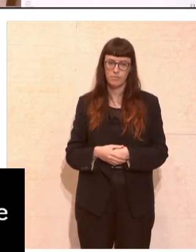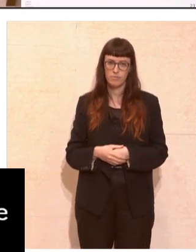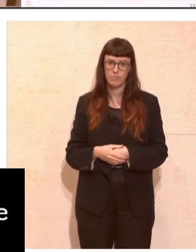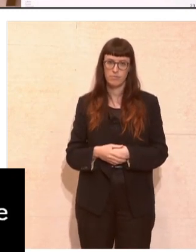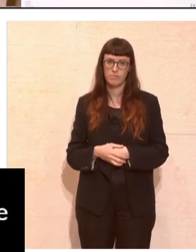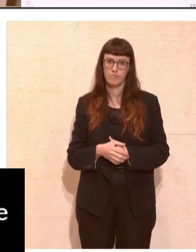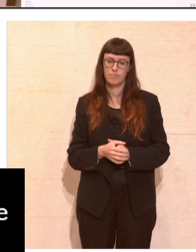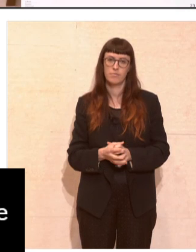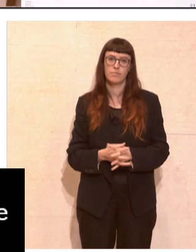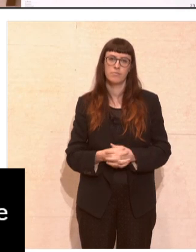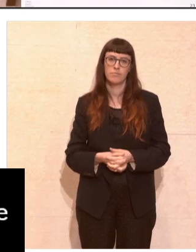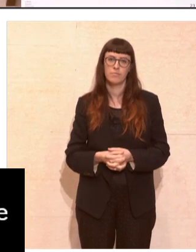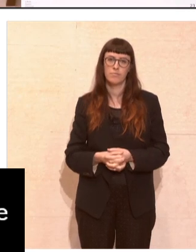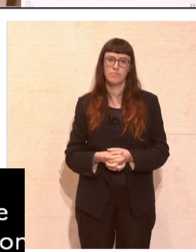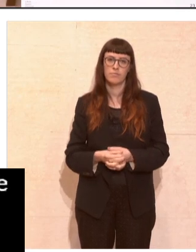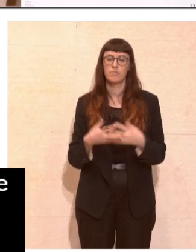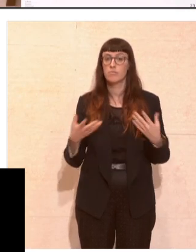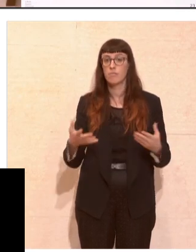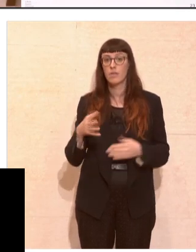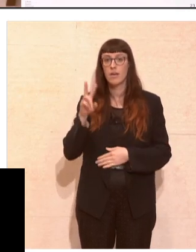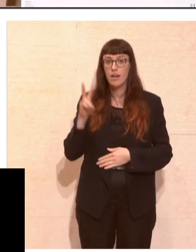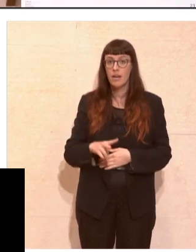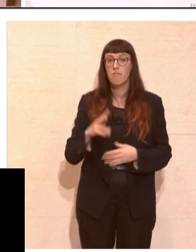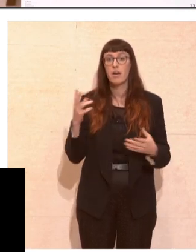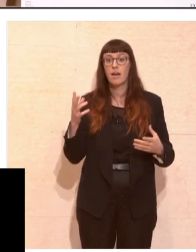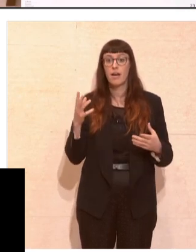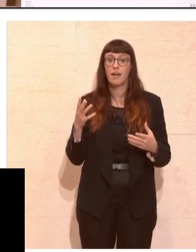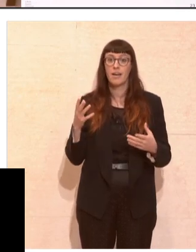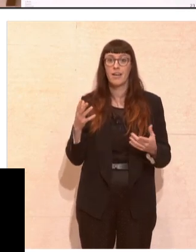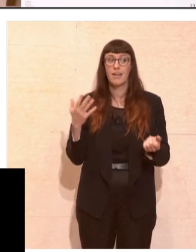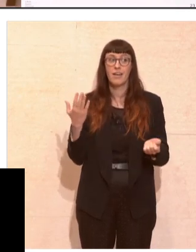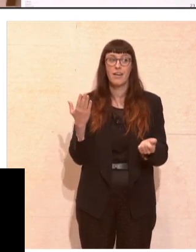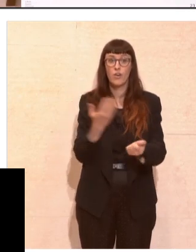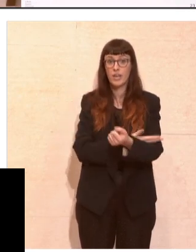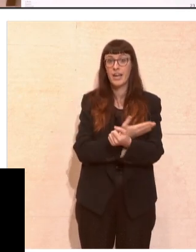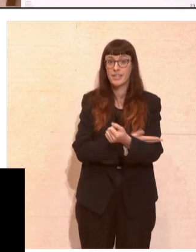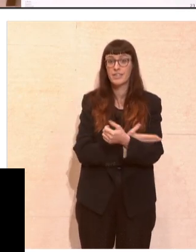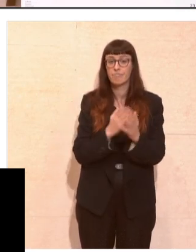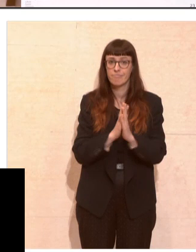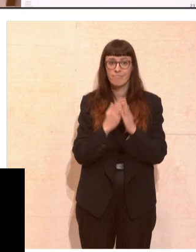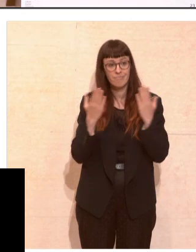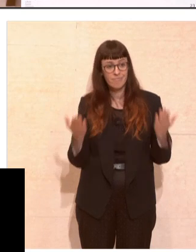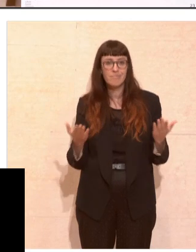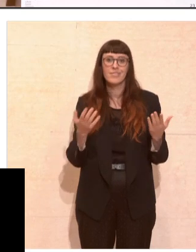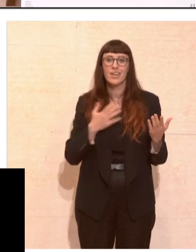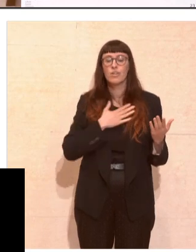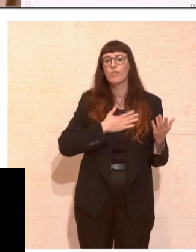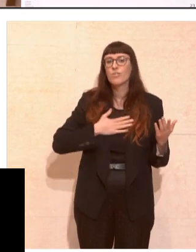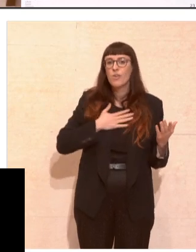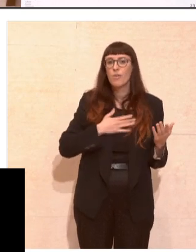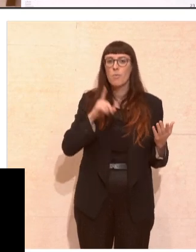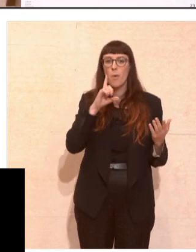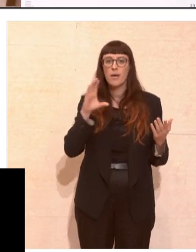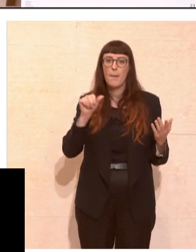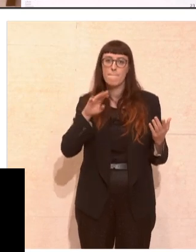sommeil. Ça me fait chaud au cœur. Là. Carmen, elle a présenté la même diapositive lors de sa présentation. On voit quand même